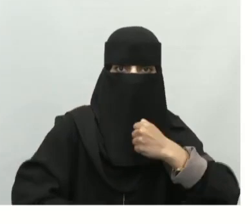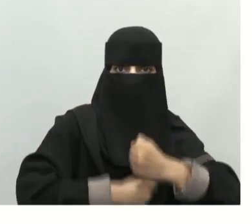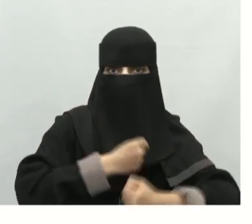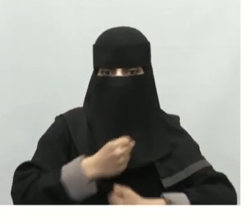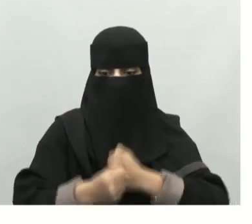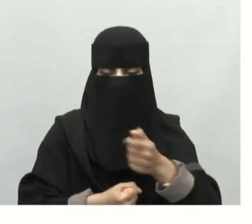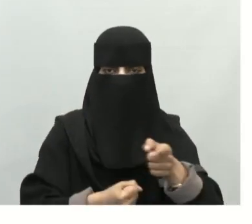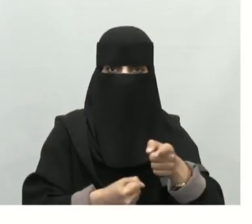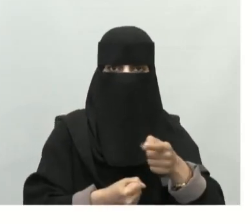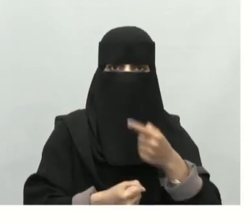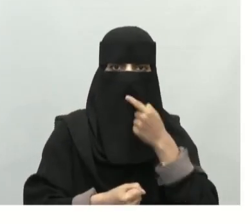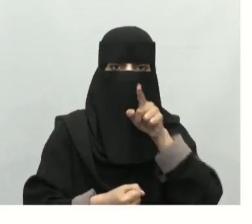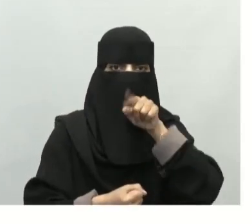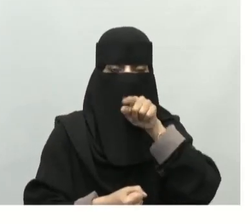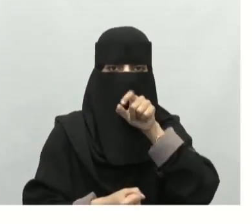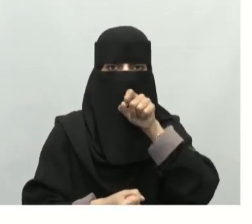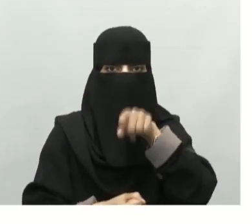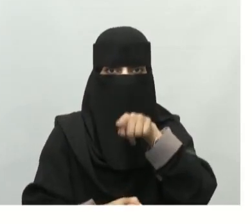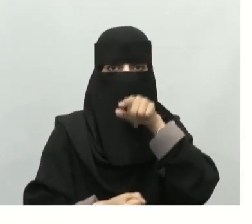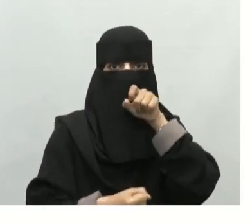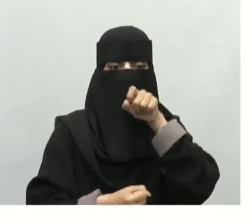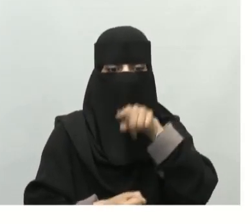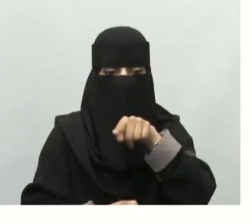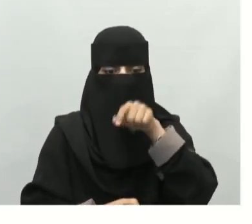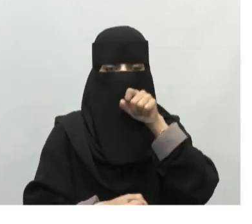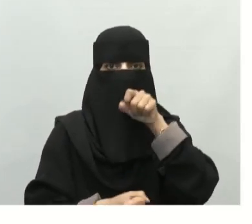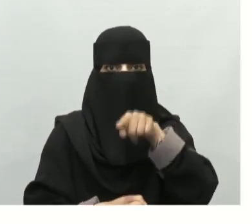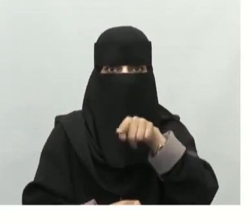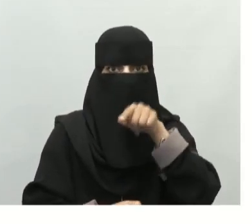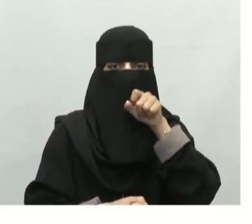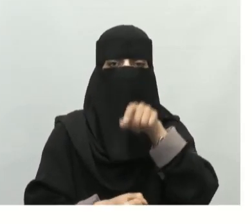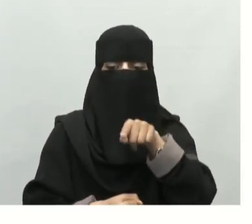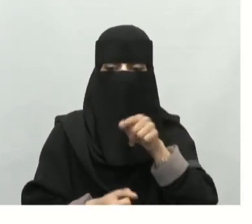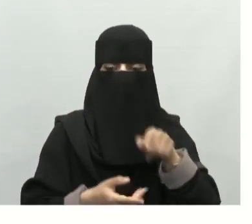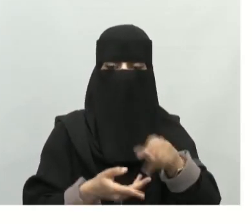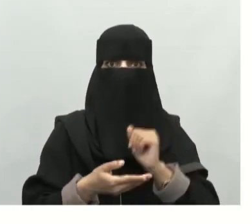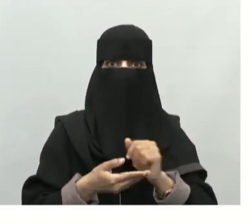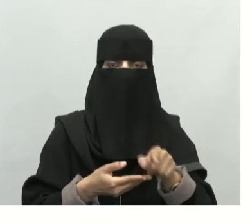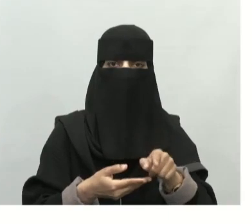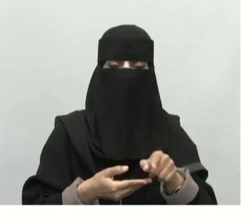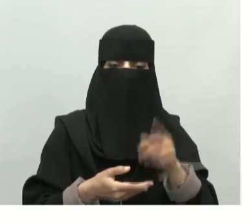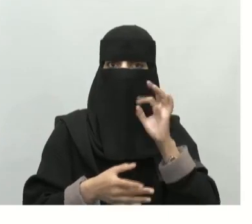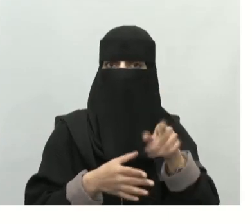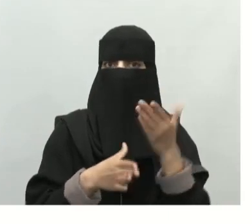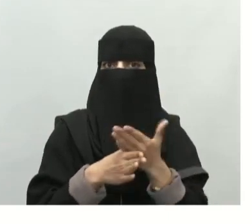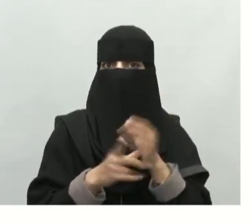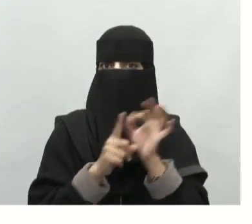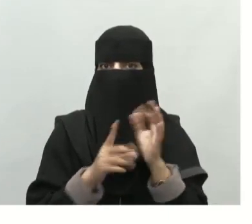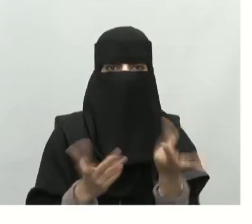فحركت اللسان دخول وخروج اللسان من الثعبان لكي